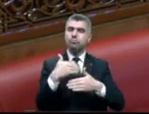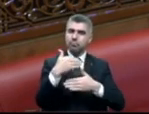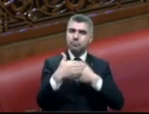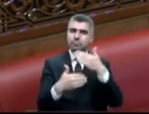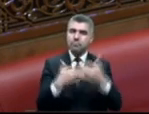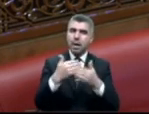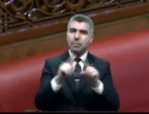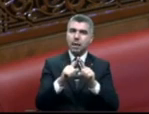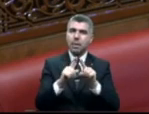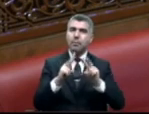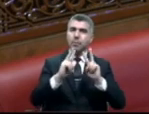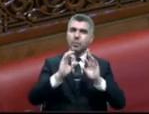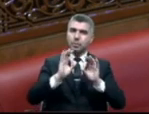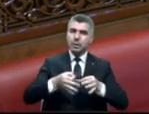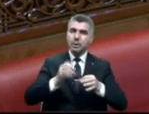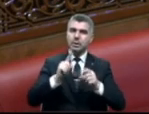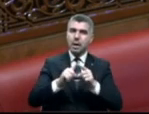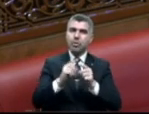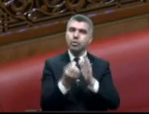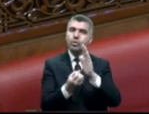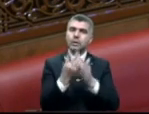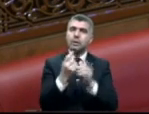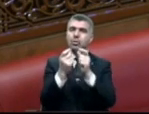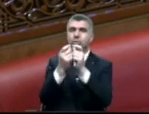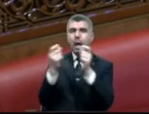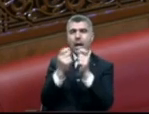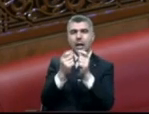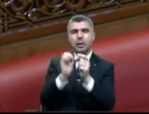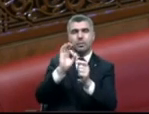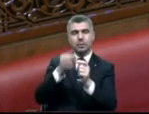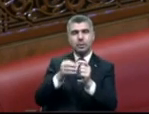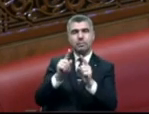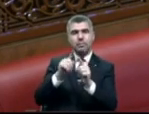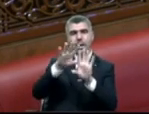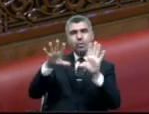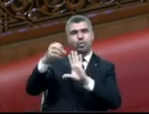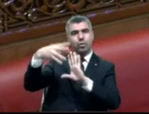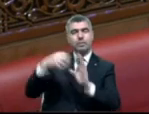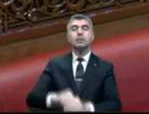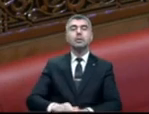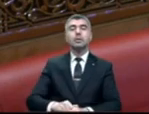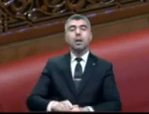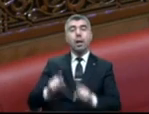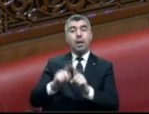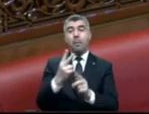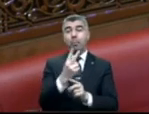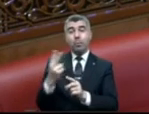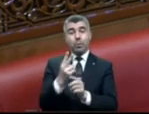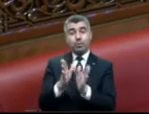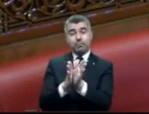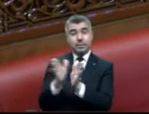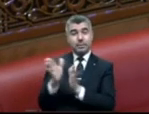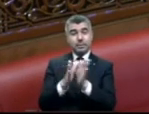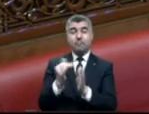سيتم تفعيل هذه فرص استثمارية جديدة في هذا القطاع ولا سيما في الطاقة الشمسية. فهذا القرارين كان جد